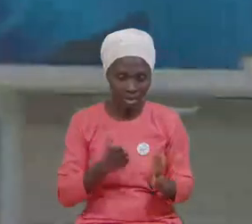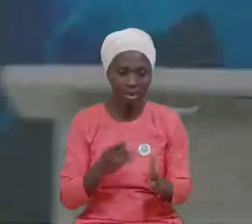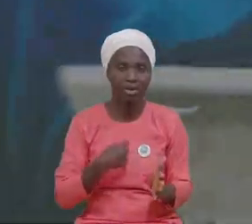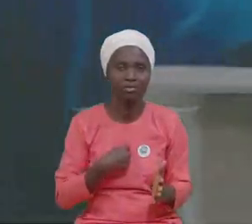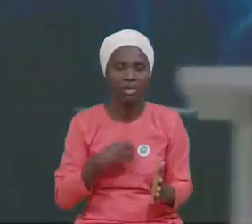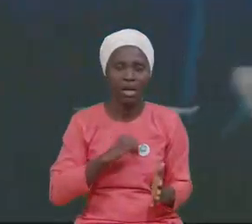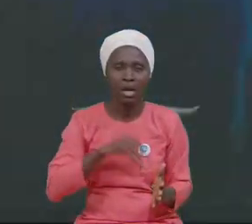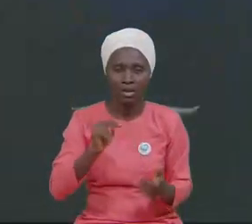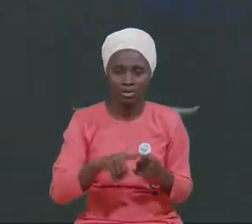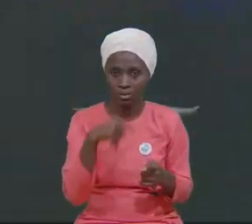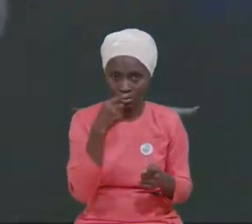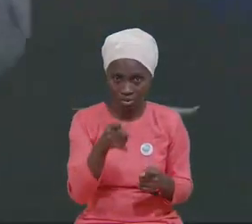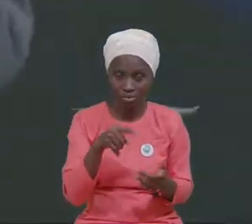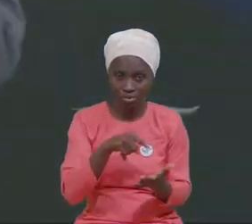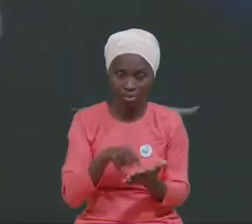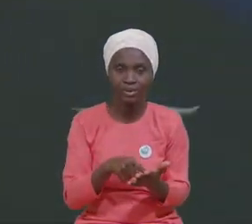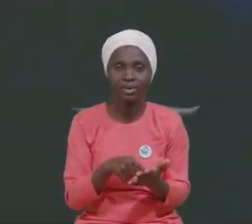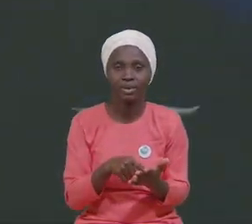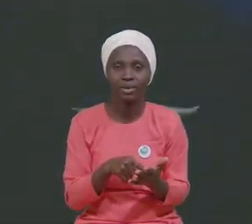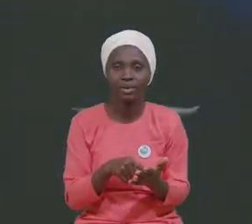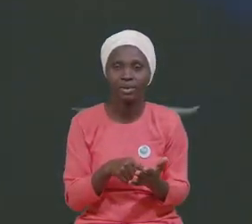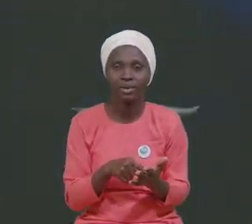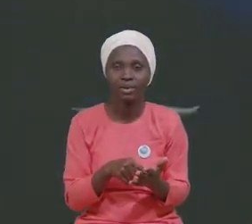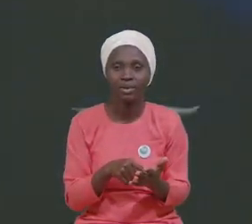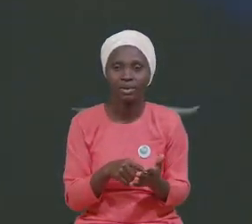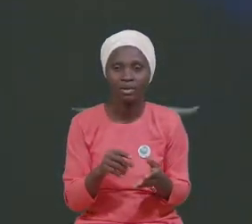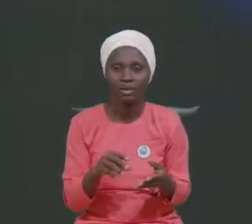Permettez-moi, je dois vous dire ceci.